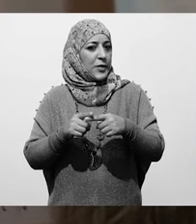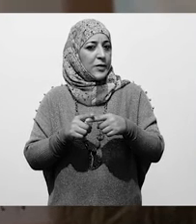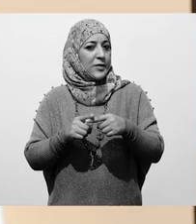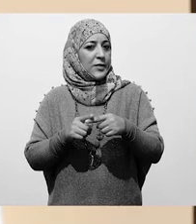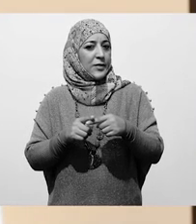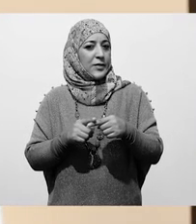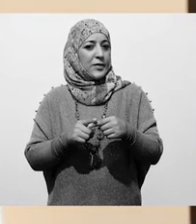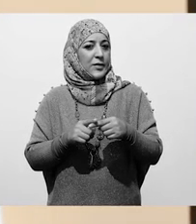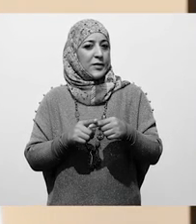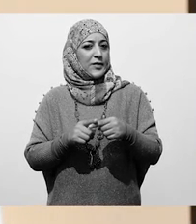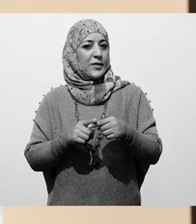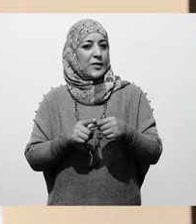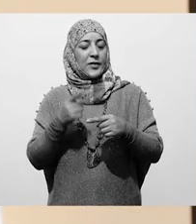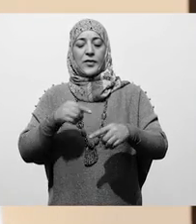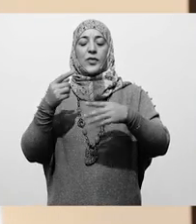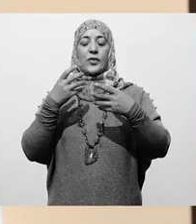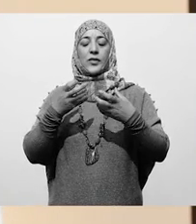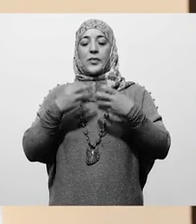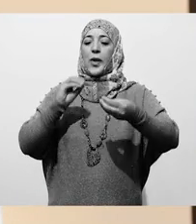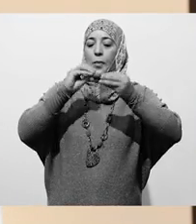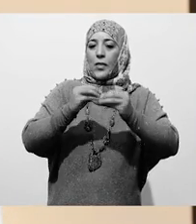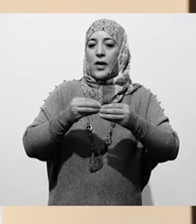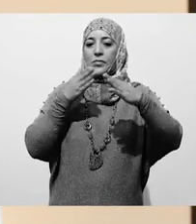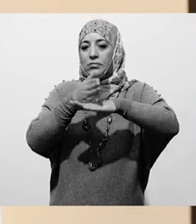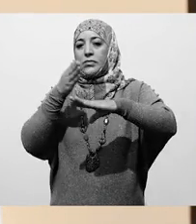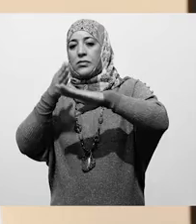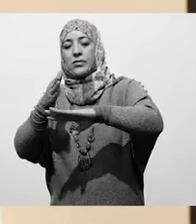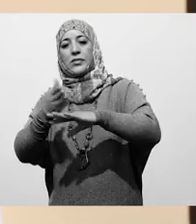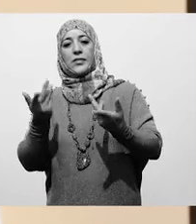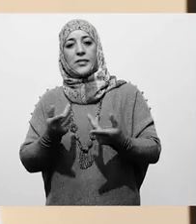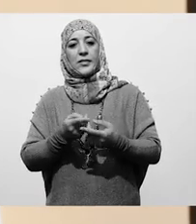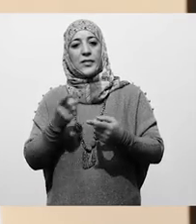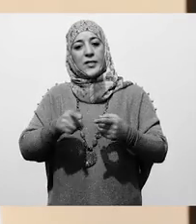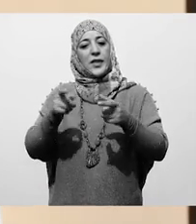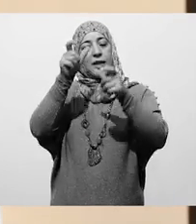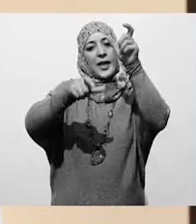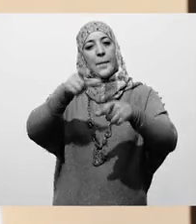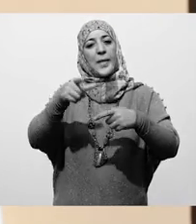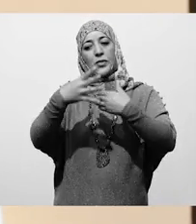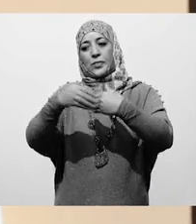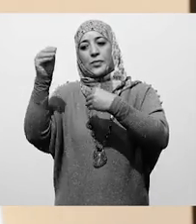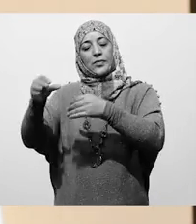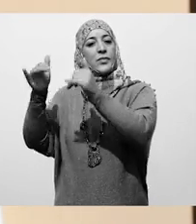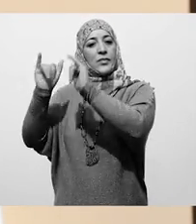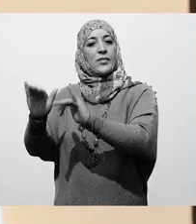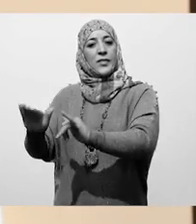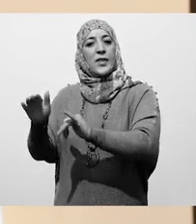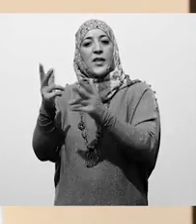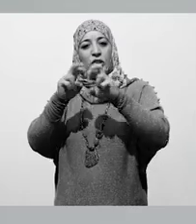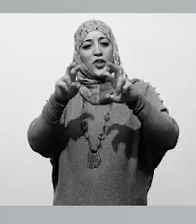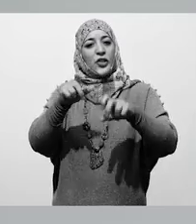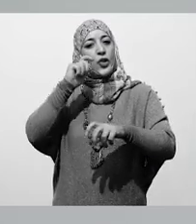portes des bureaux sont tellement étroites que je n'arrive pas à y accéder. Je reste souvent dehors et c'est à quelqu'un d'autre de ramener ce que tu es venu